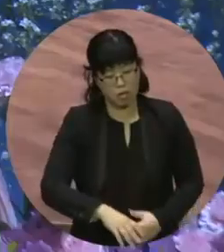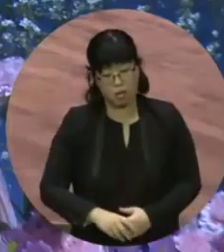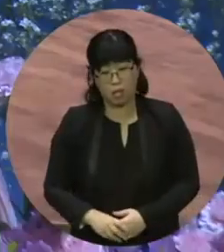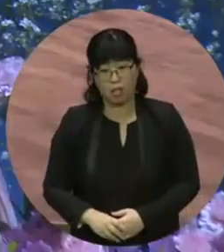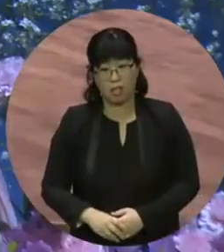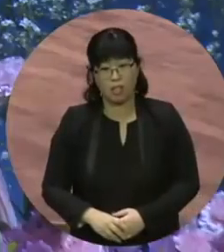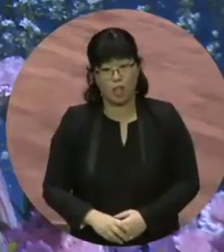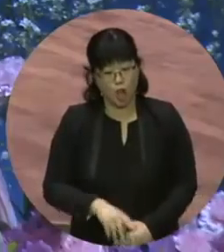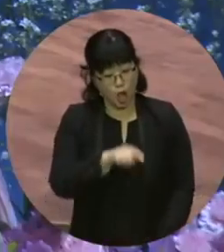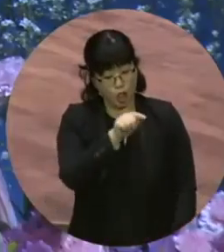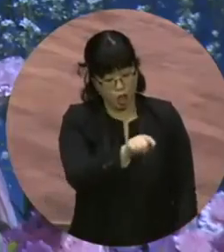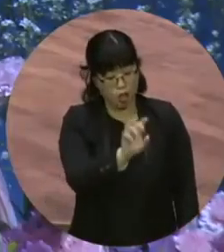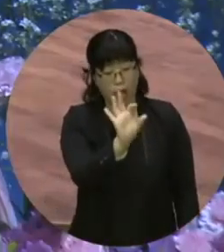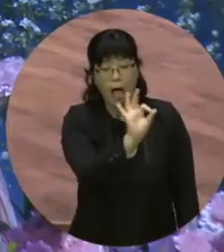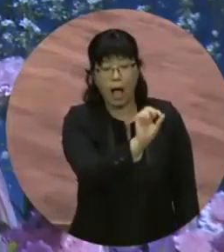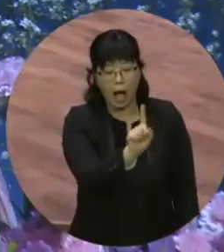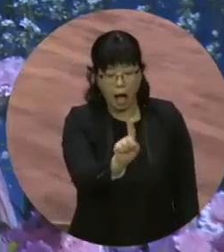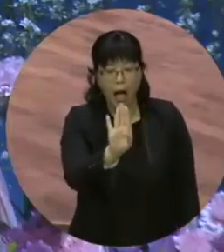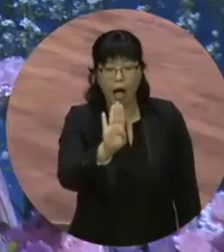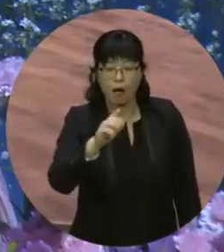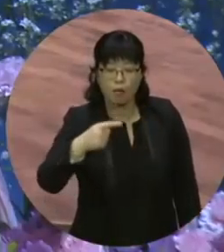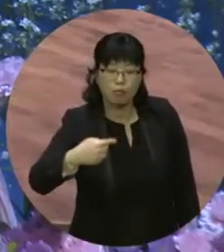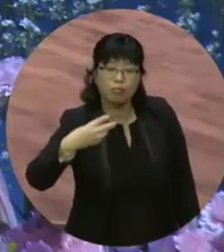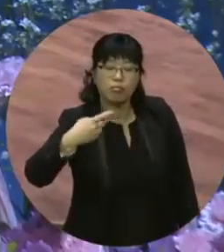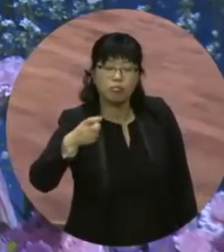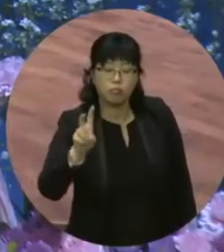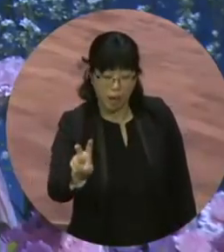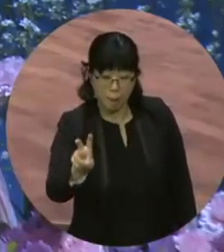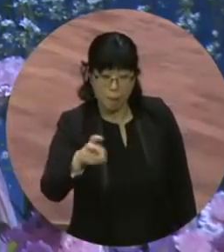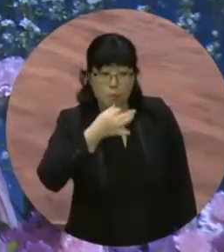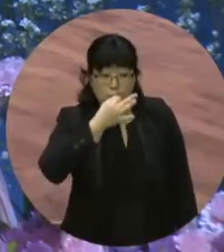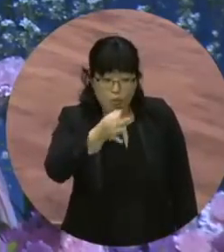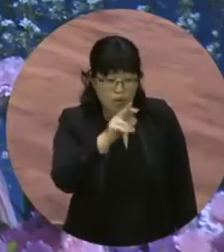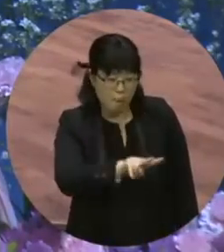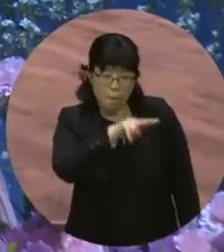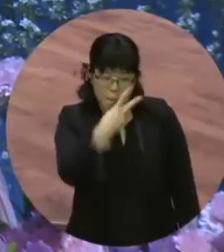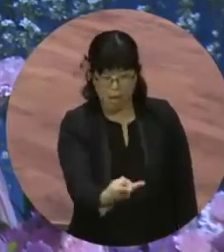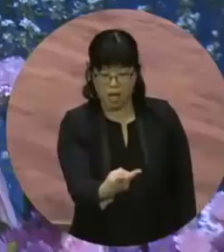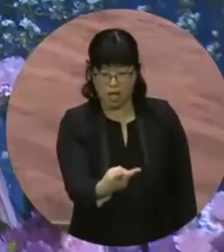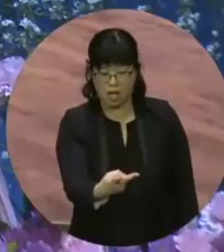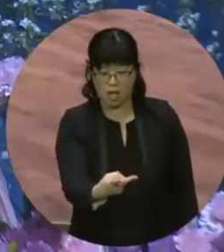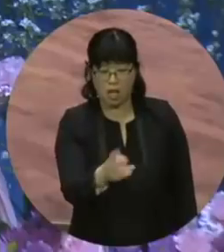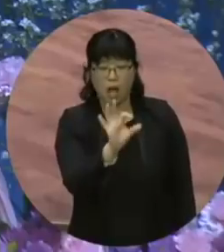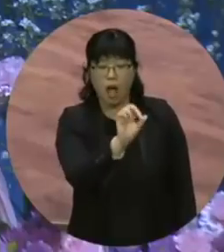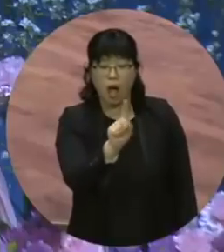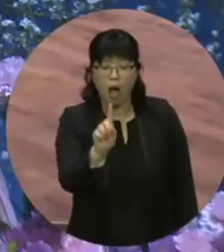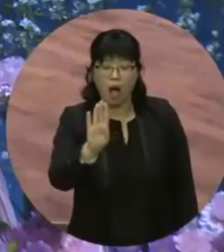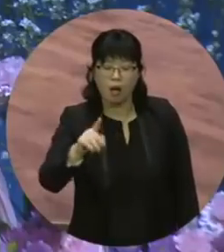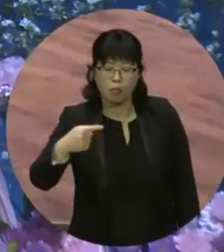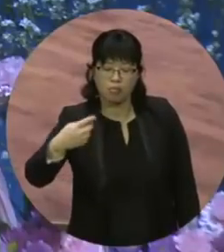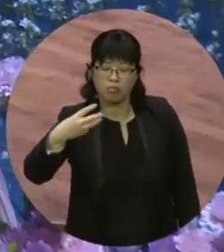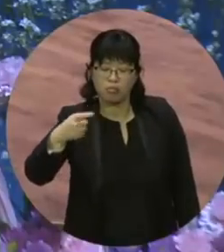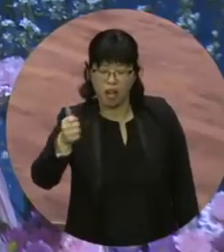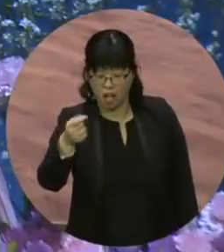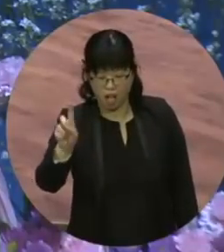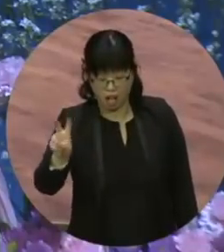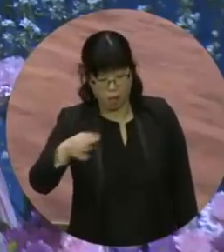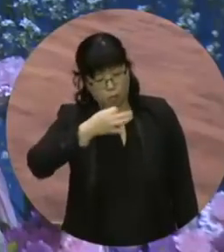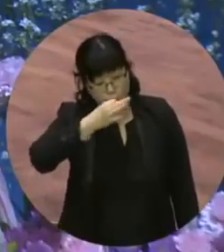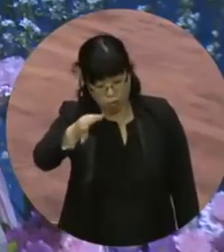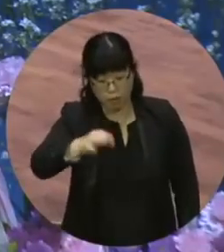이름을 아브라함으로 바꿉니다. 아브라함, 아브라함이 뭔 뜻이냐? 존경받는 아버지 그런 뜻이에요.